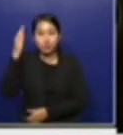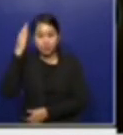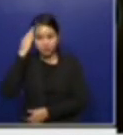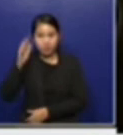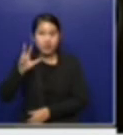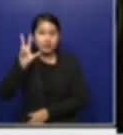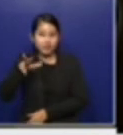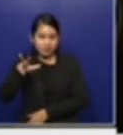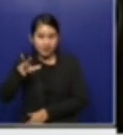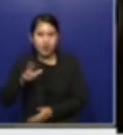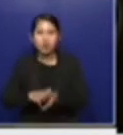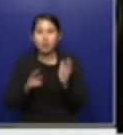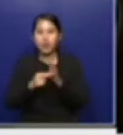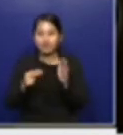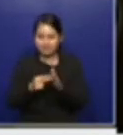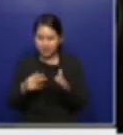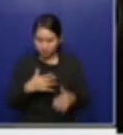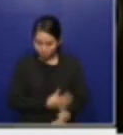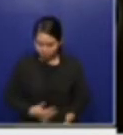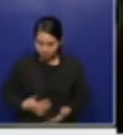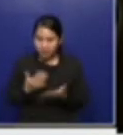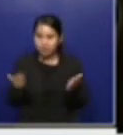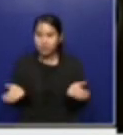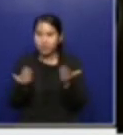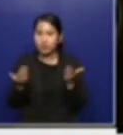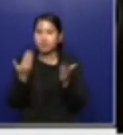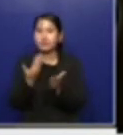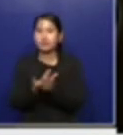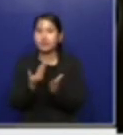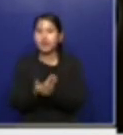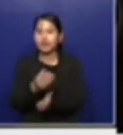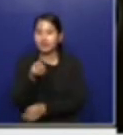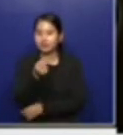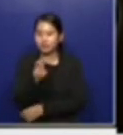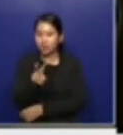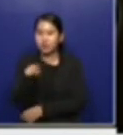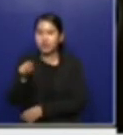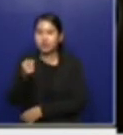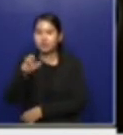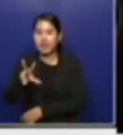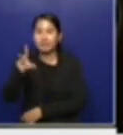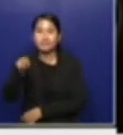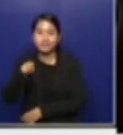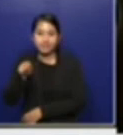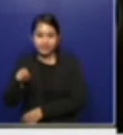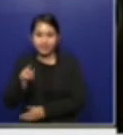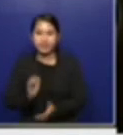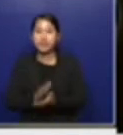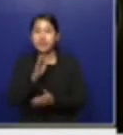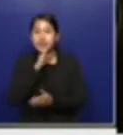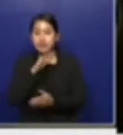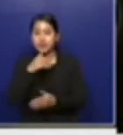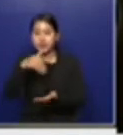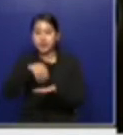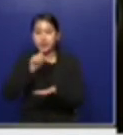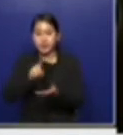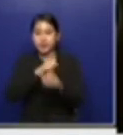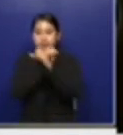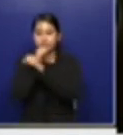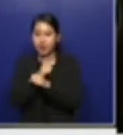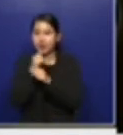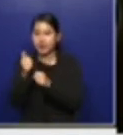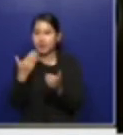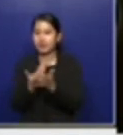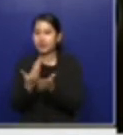ราต้องสร้างเสริมสุขภาพใช้เงินแค่ 12-13% ยังไม่ถึง 15% ถ้าสร้างสุขภาพป้องกันได้ดีแล้วเนี่ยเราไม่ต้